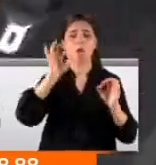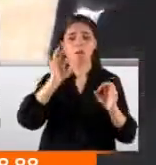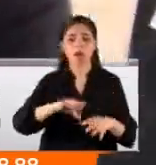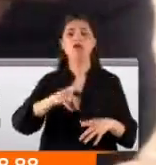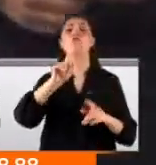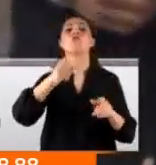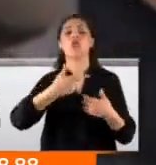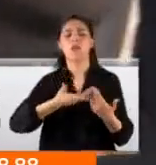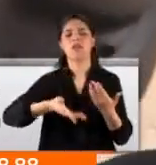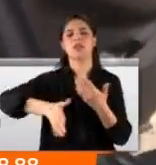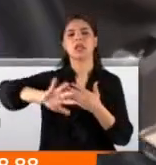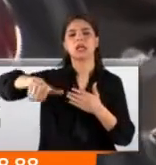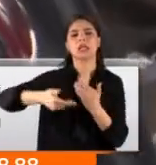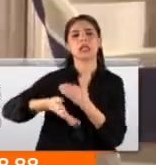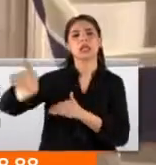uzaklaştı.